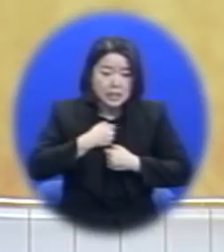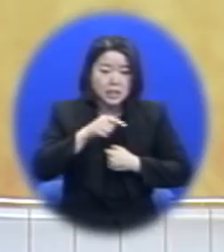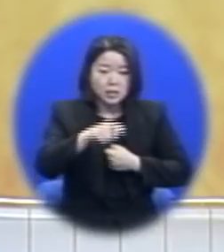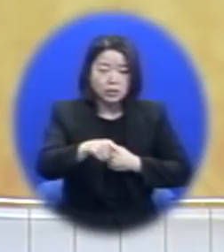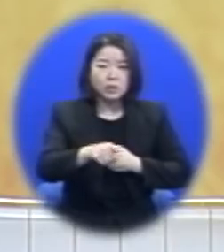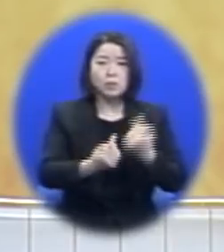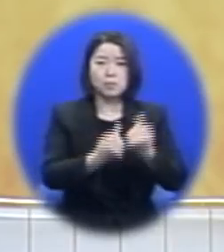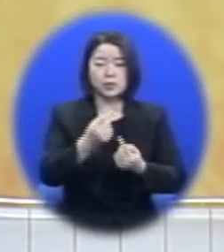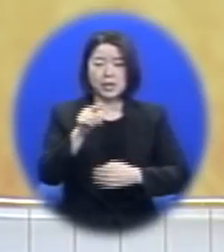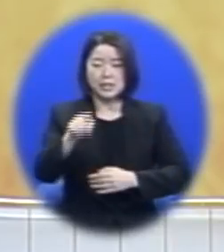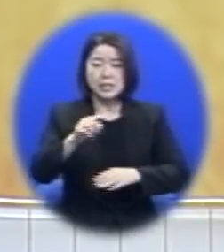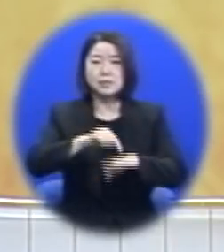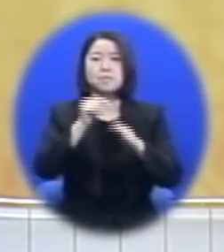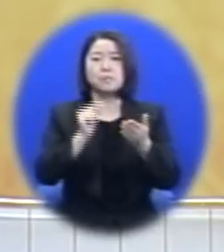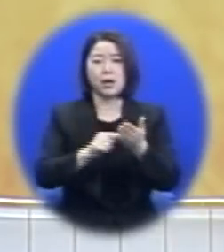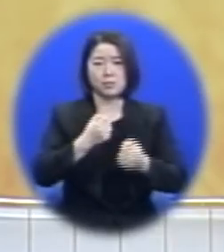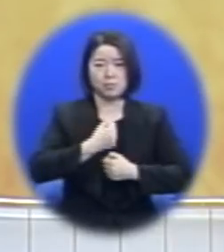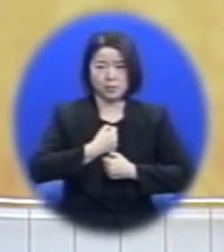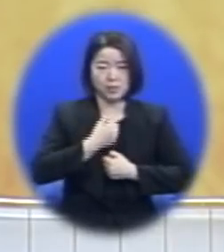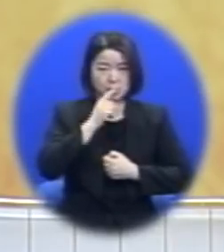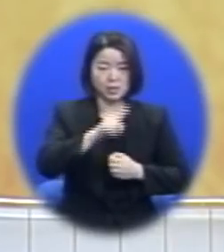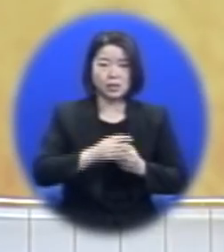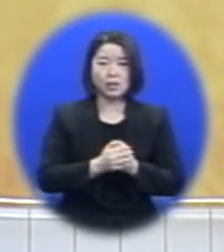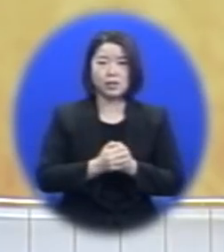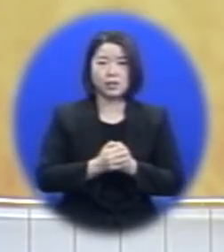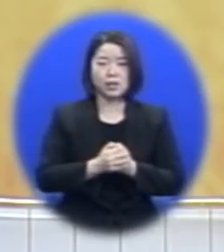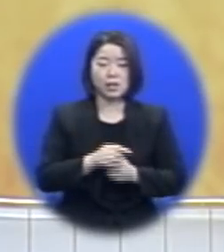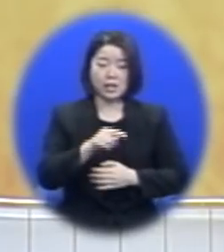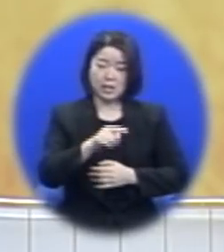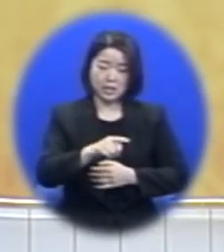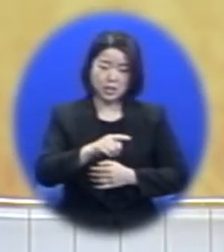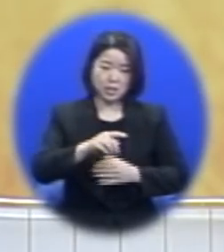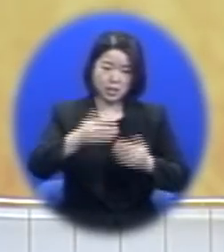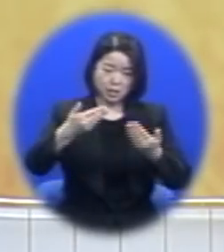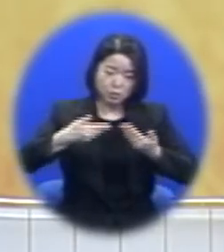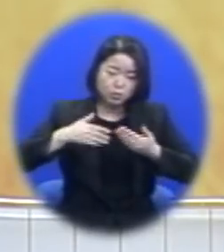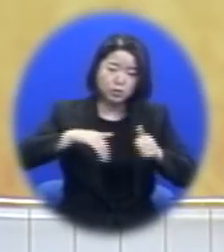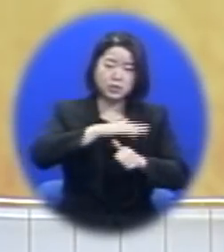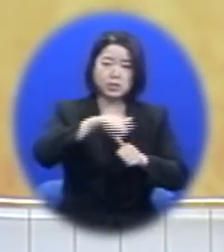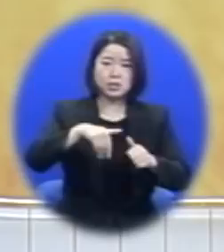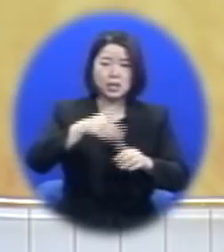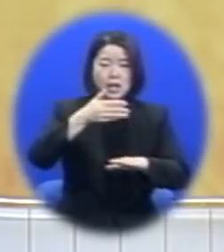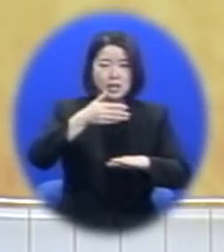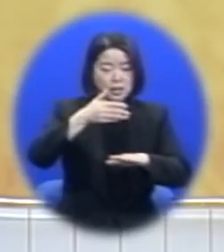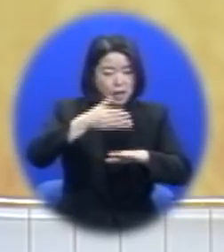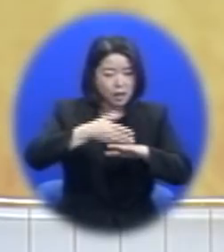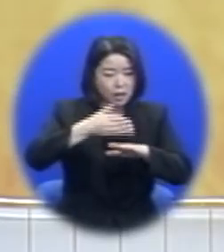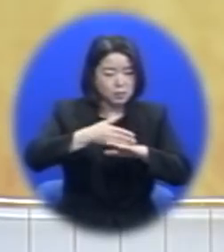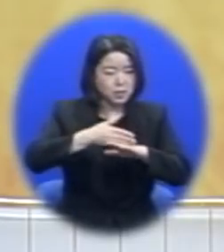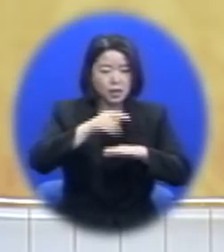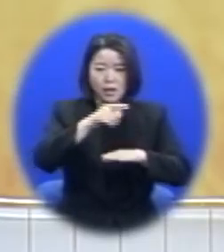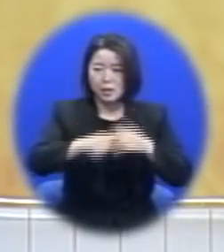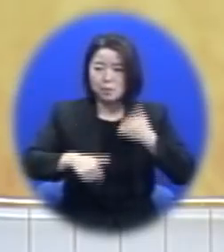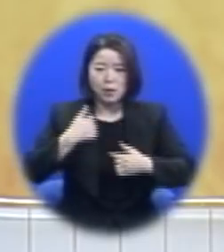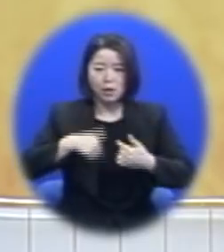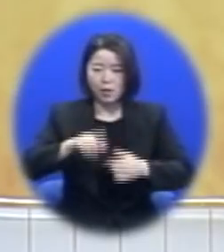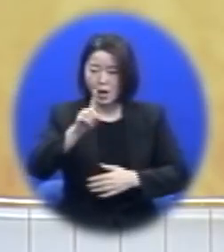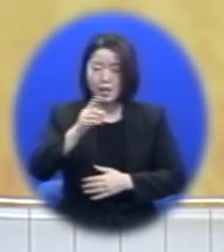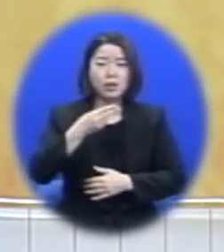내 마음을 지키라. 내게 주어진 상황만 보면 감사할 것이, 기뻐할 것이 하나도